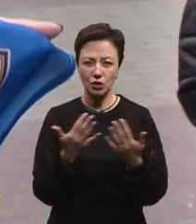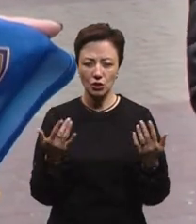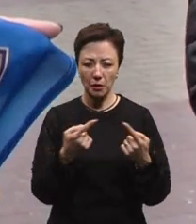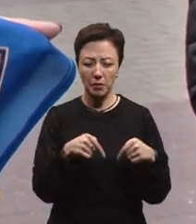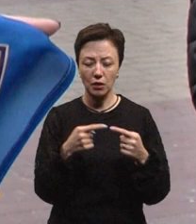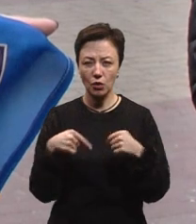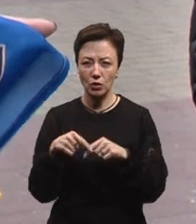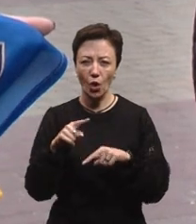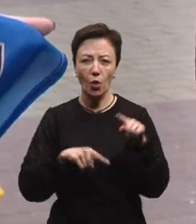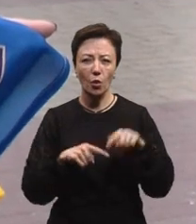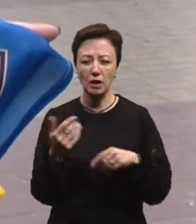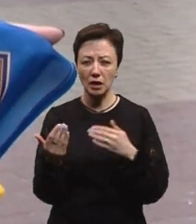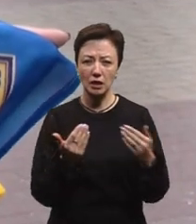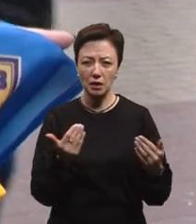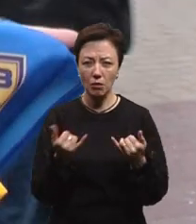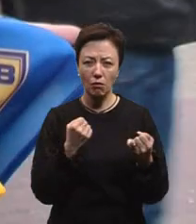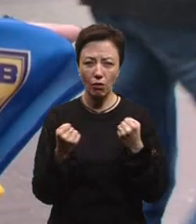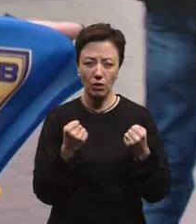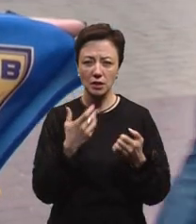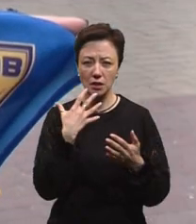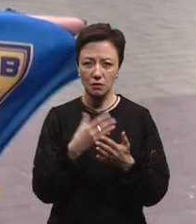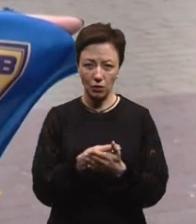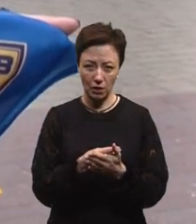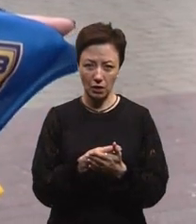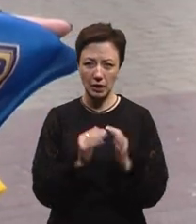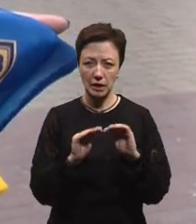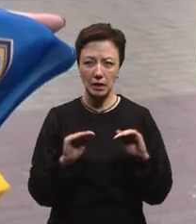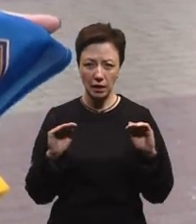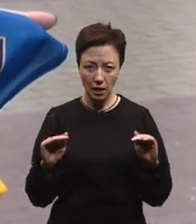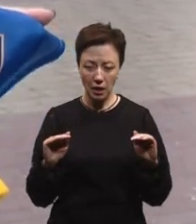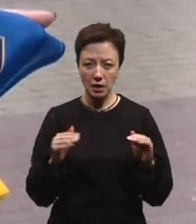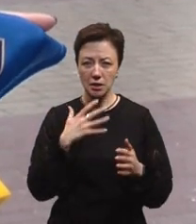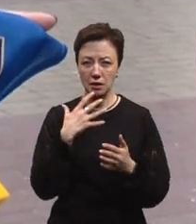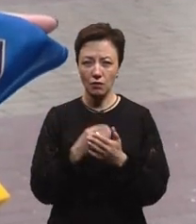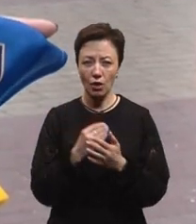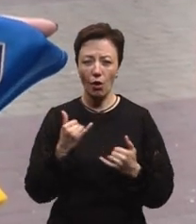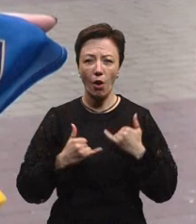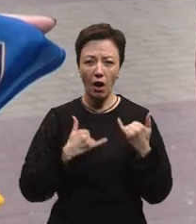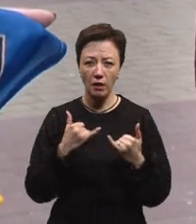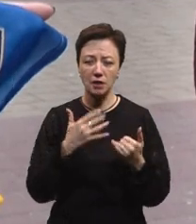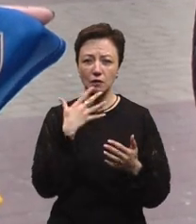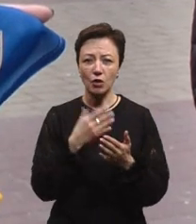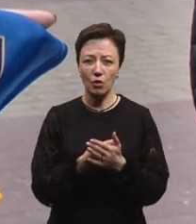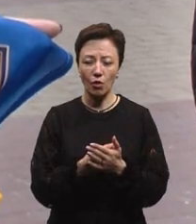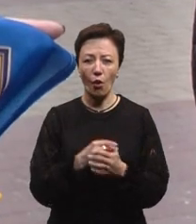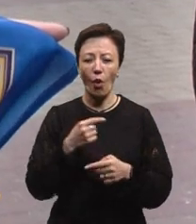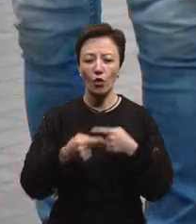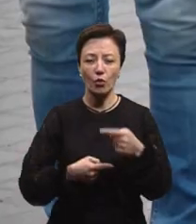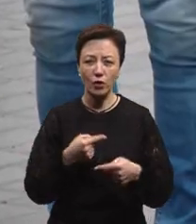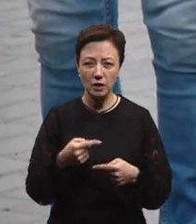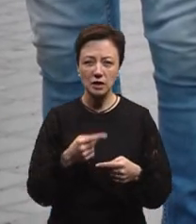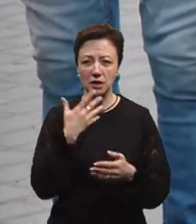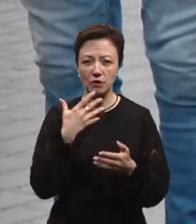родини яких сьогодні боряться за своїх дітей за своїх коханих за своїх онуків